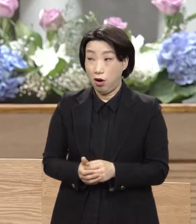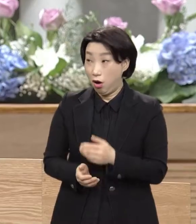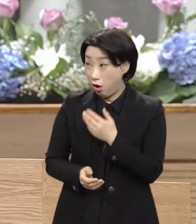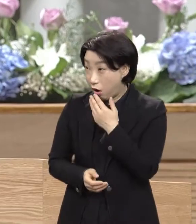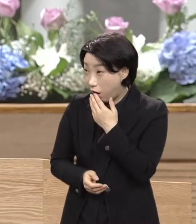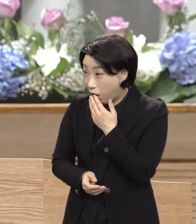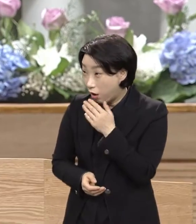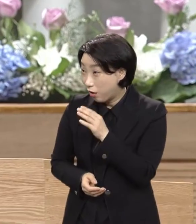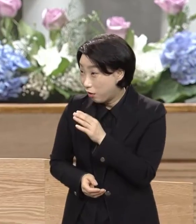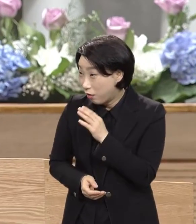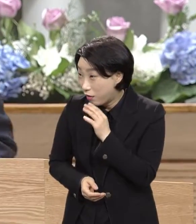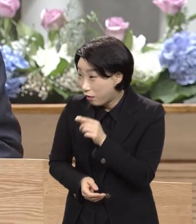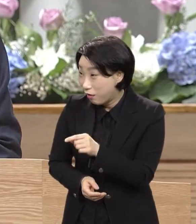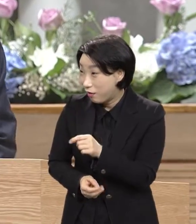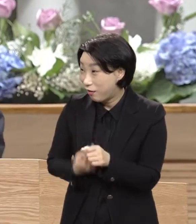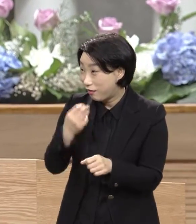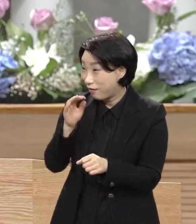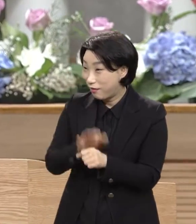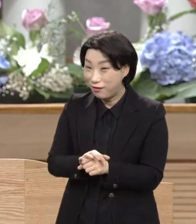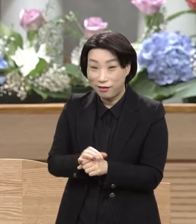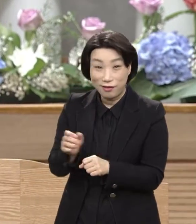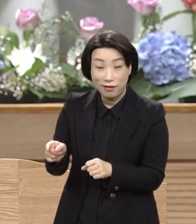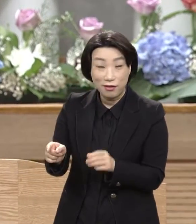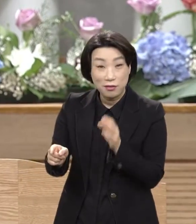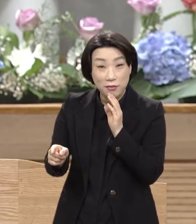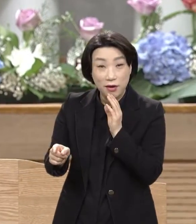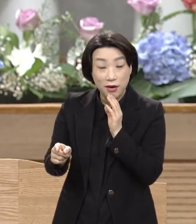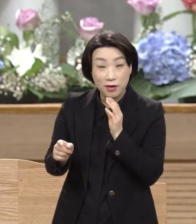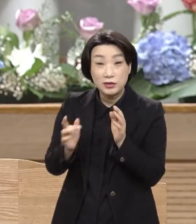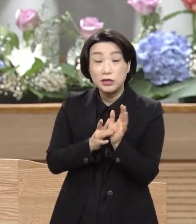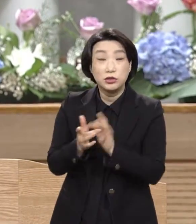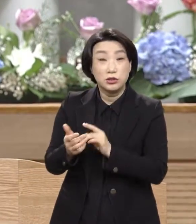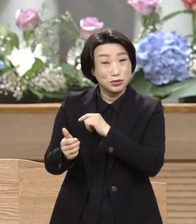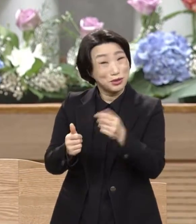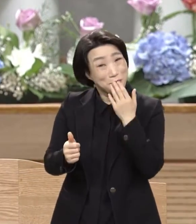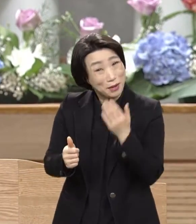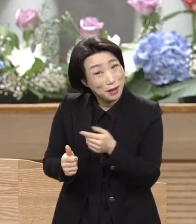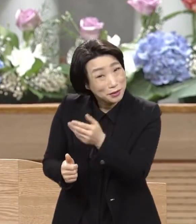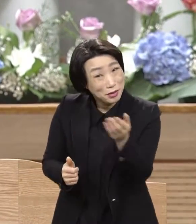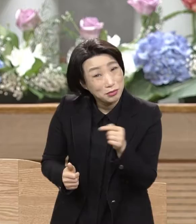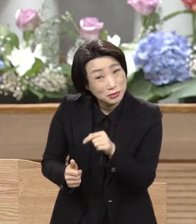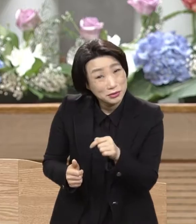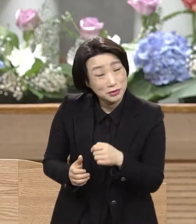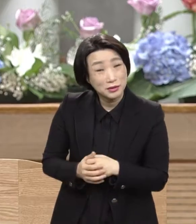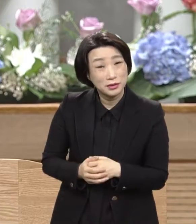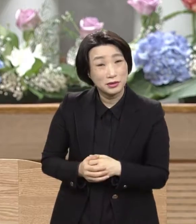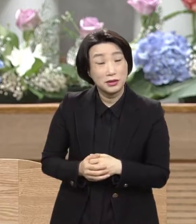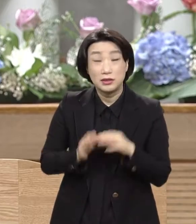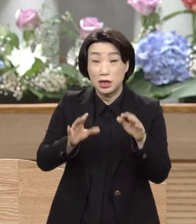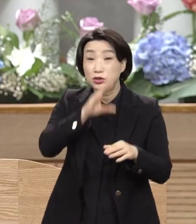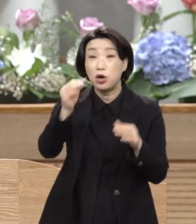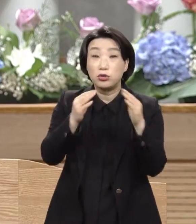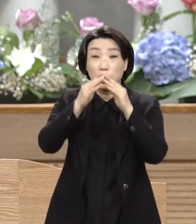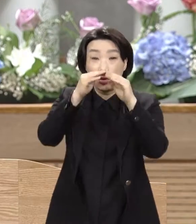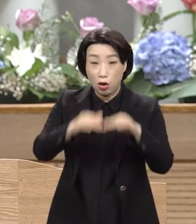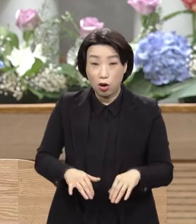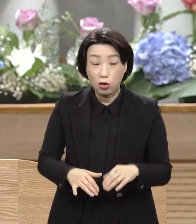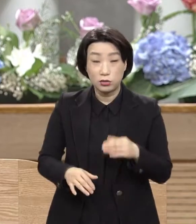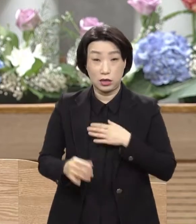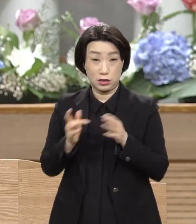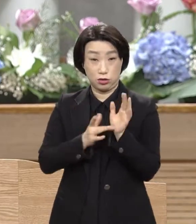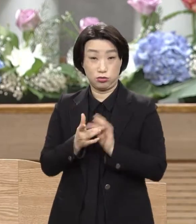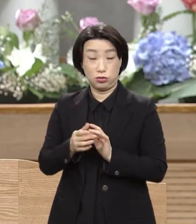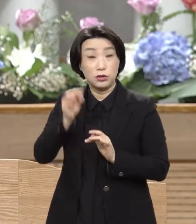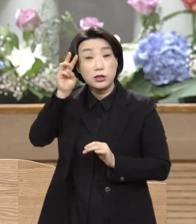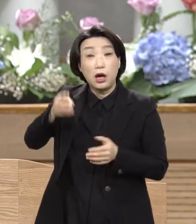합니다. 그런 말로 예수를 죽일 수 있겠어요? 성전을 헐면 내가 사흘